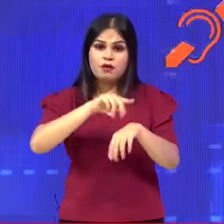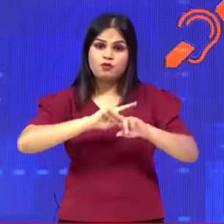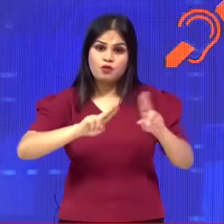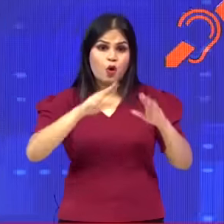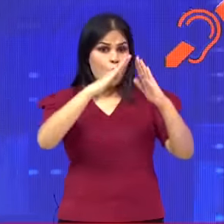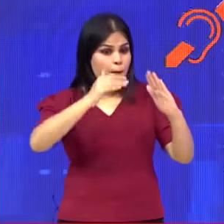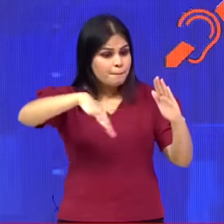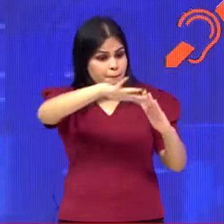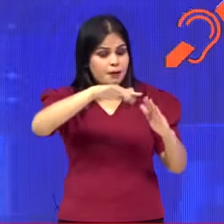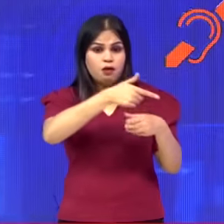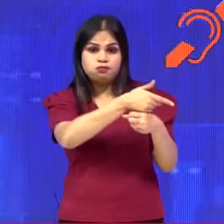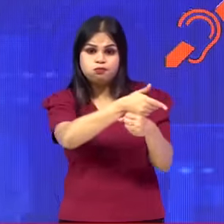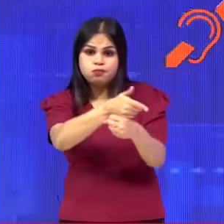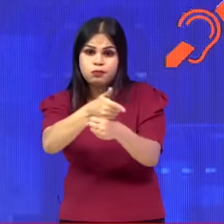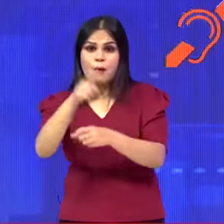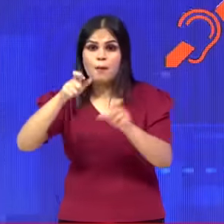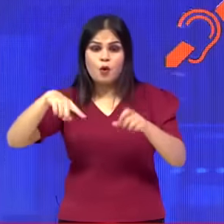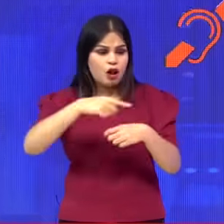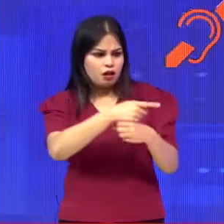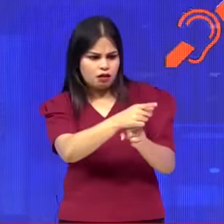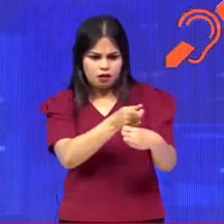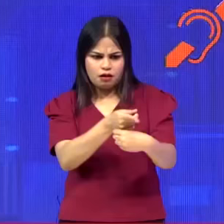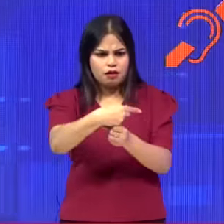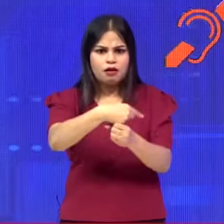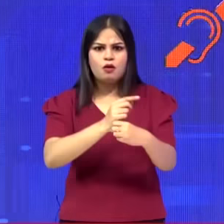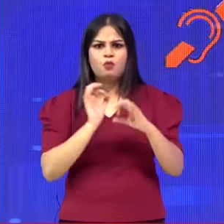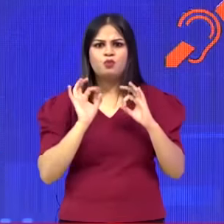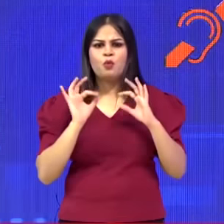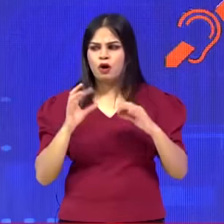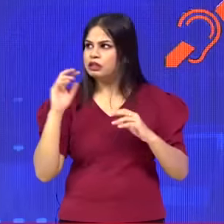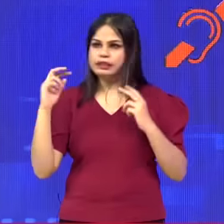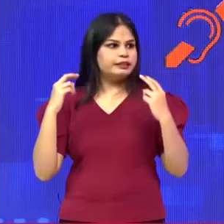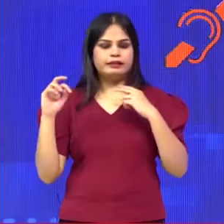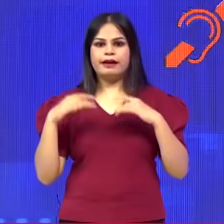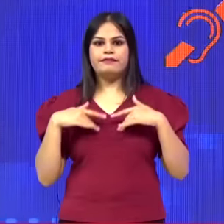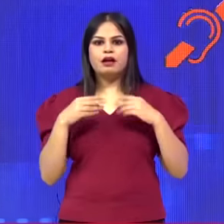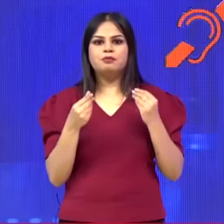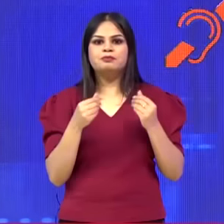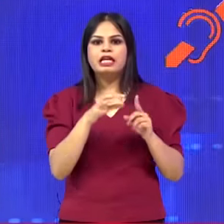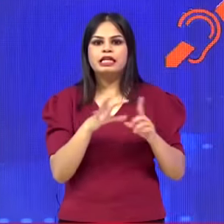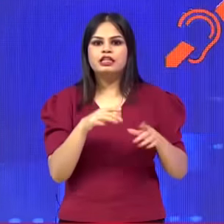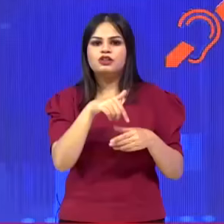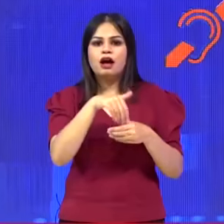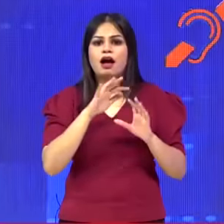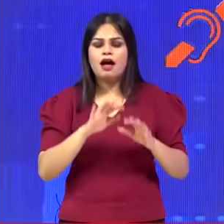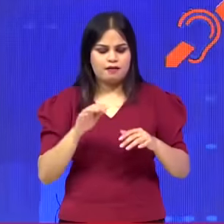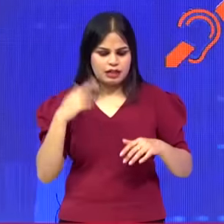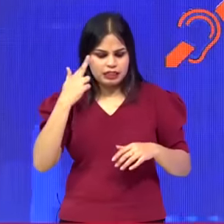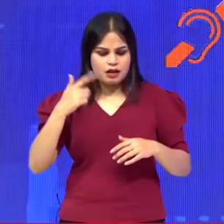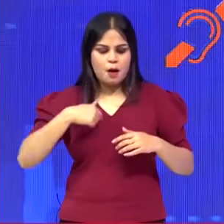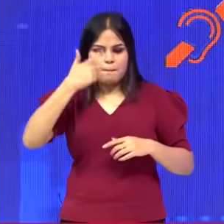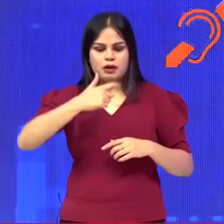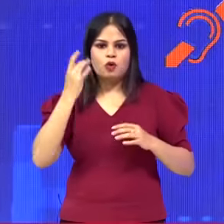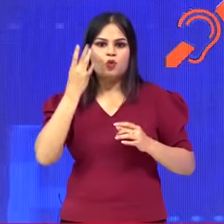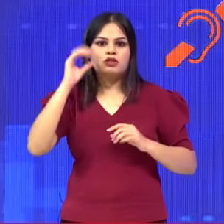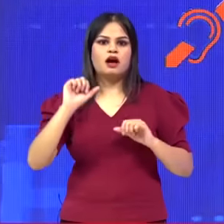कैमरा उनके पीछे पड़े हैं, हर एंगल से दिखाई दे रहे हैं वो, तो इट बिकम्स वेरी डिफिकल्ट फॉर देम। तो वो आपा अपना खो देते हैं। सलमान, लोगों